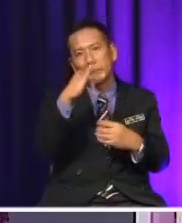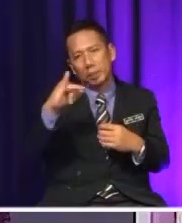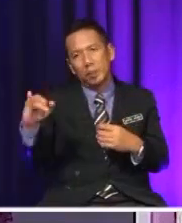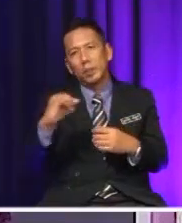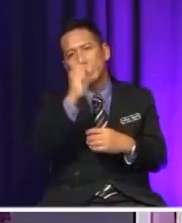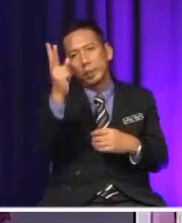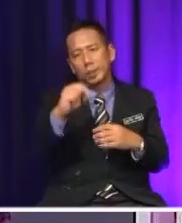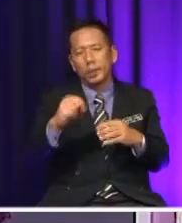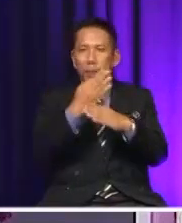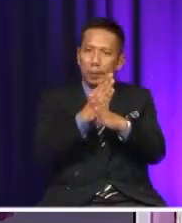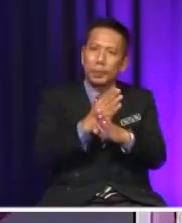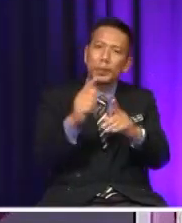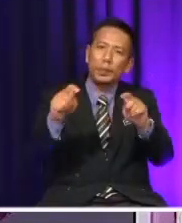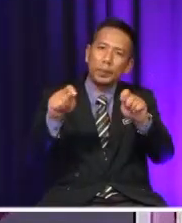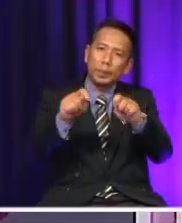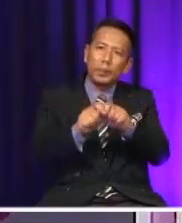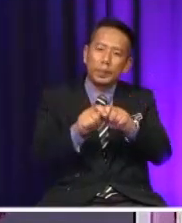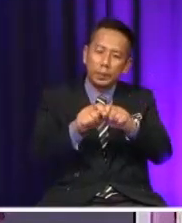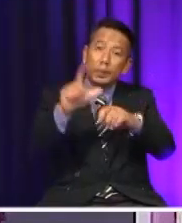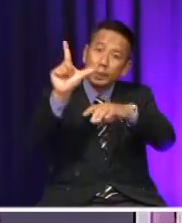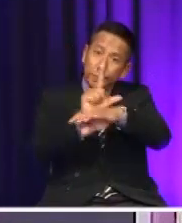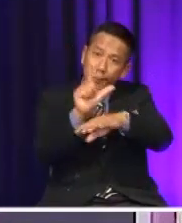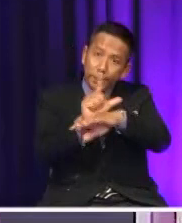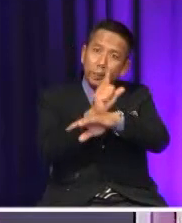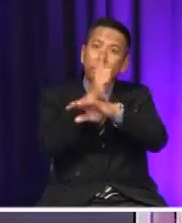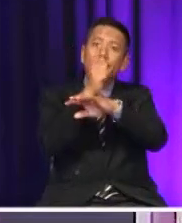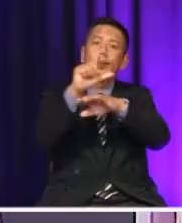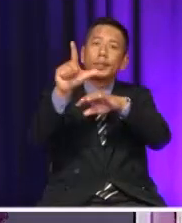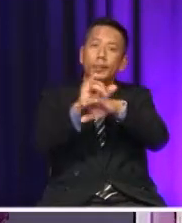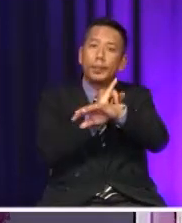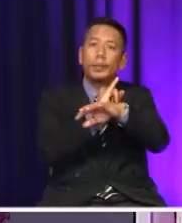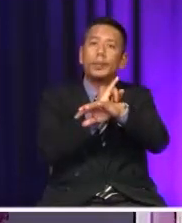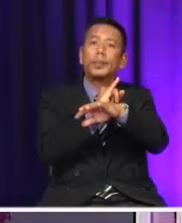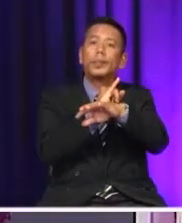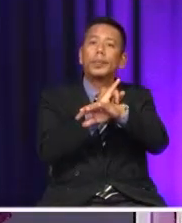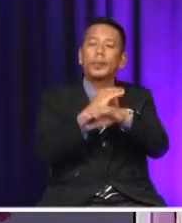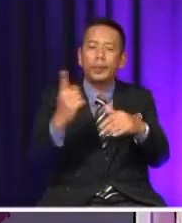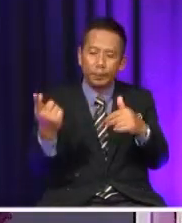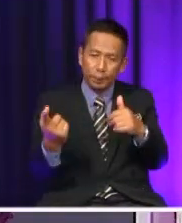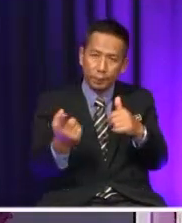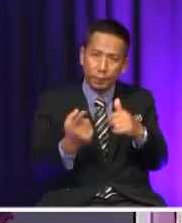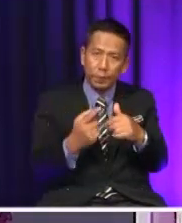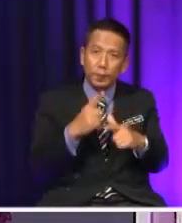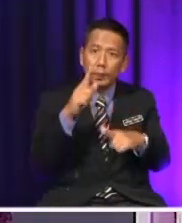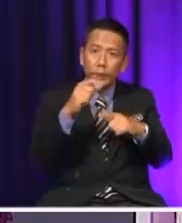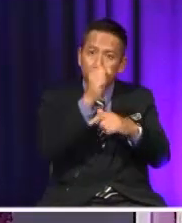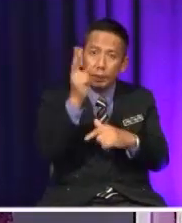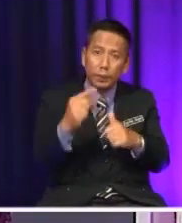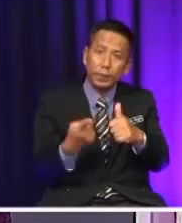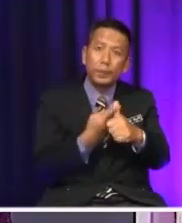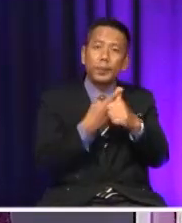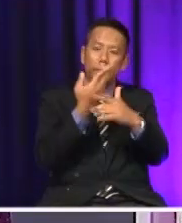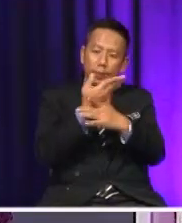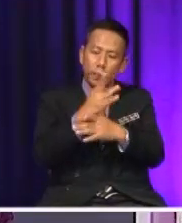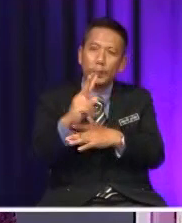seperti Hands on ataupun practical ya jadi daripada soal dan yang pertama ini ialah soal dan bentuk bagian e